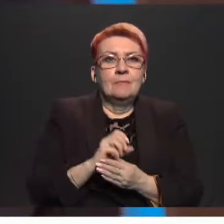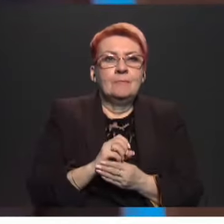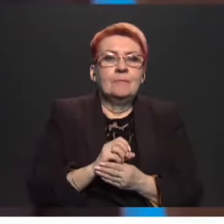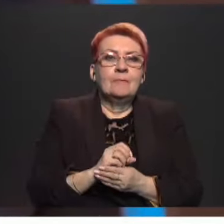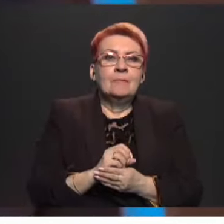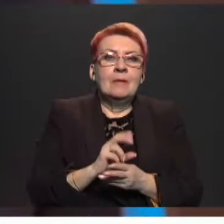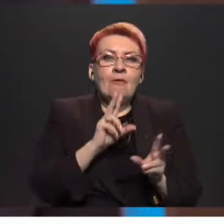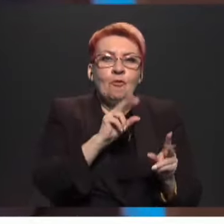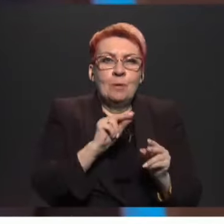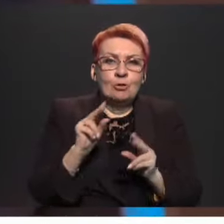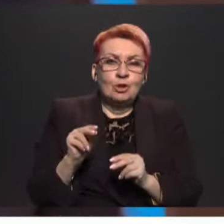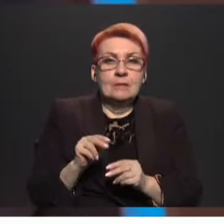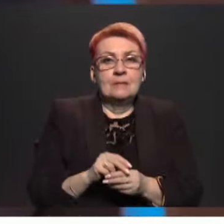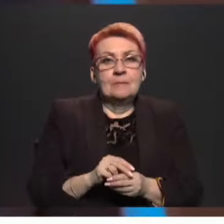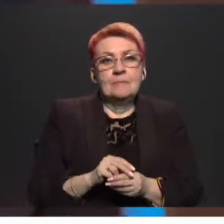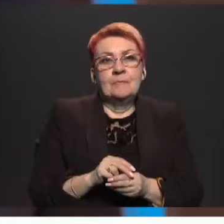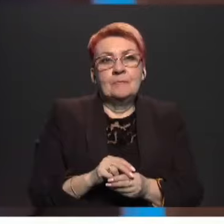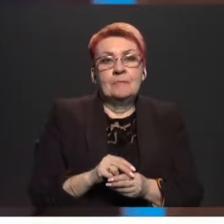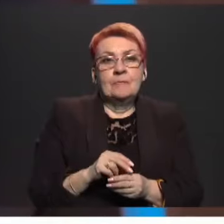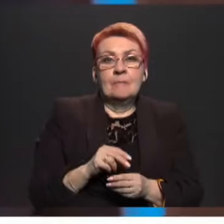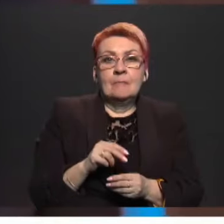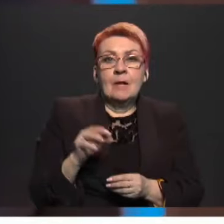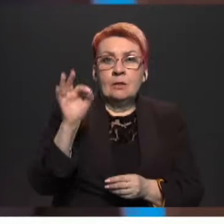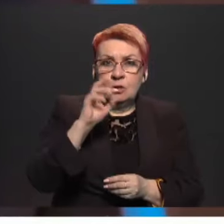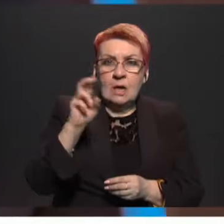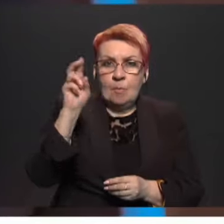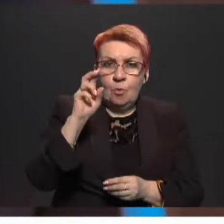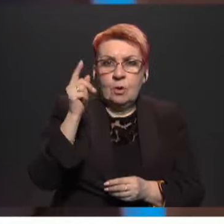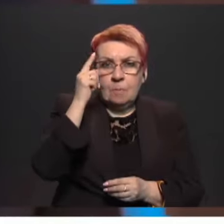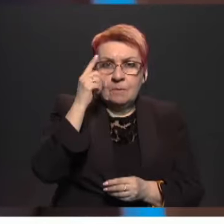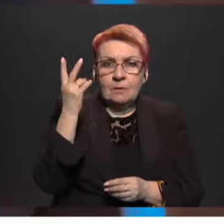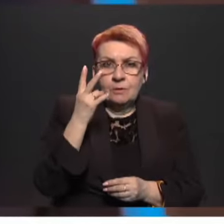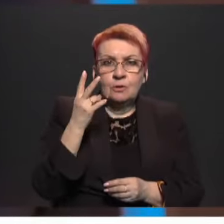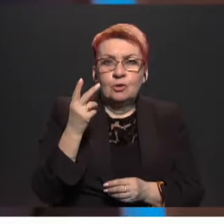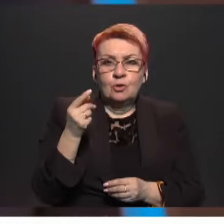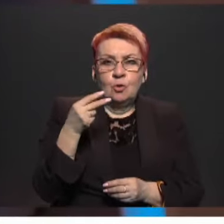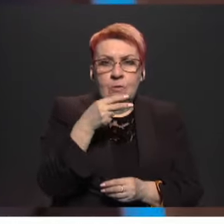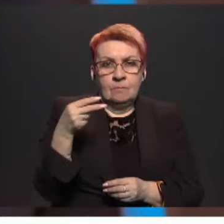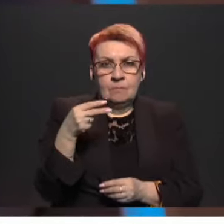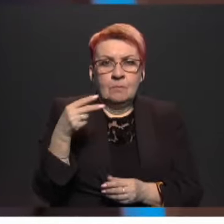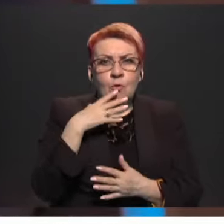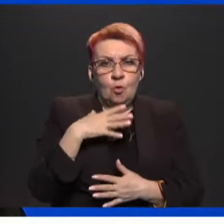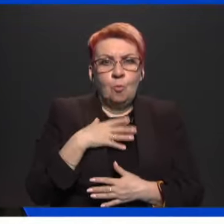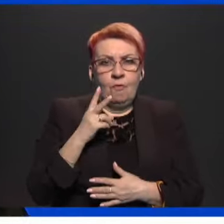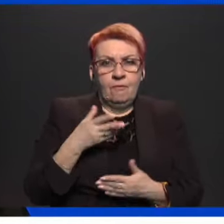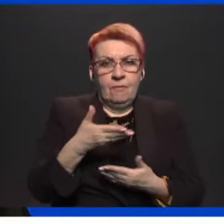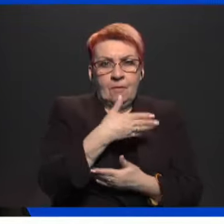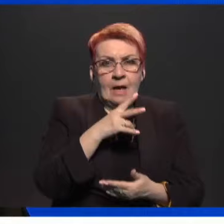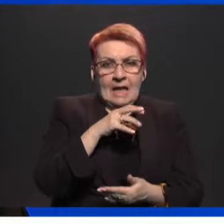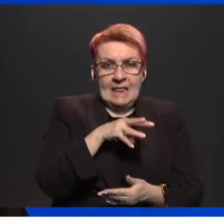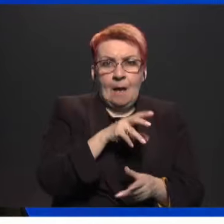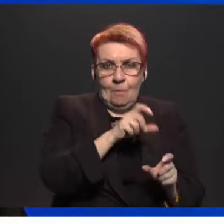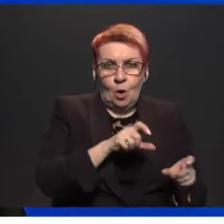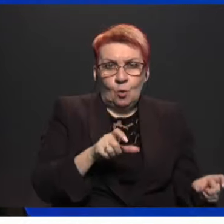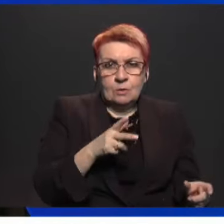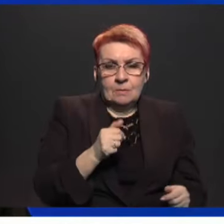понимаю, батюшка, что самое главное, что нужно понимать о Боге, это что Бог равно безусловная любовь к нам. И как раз